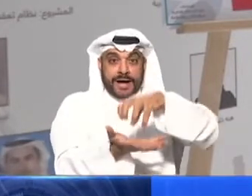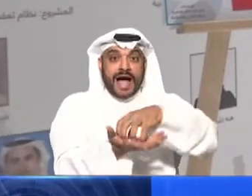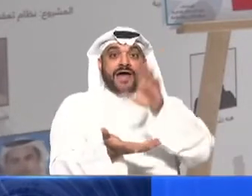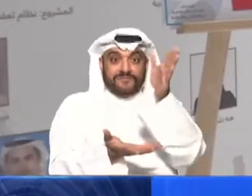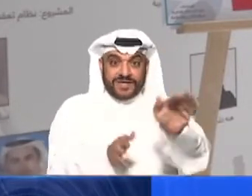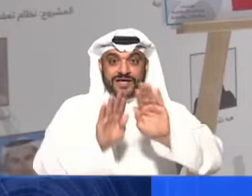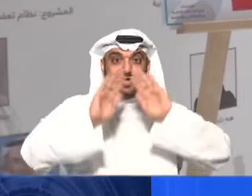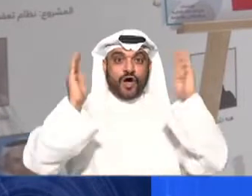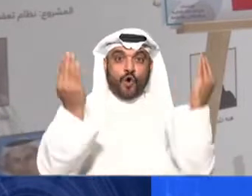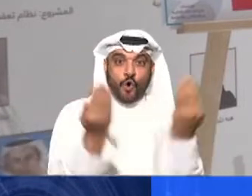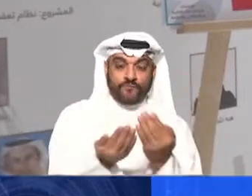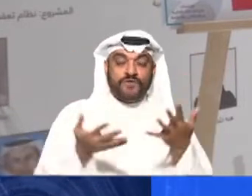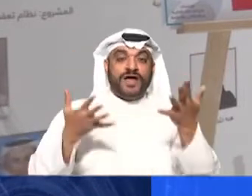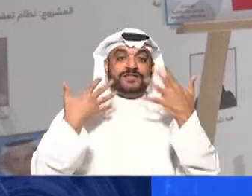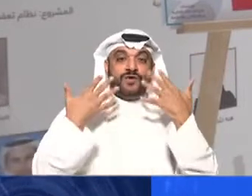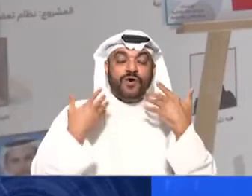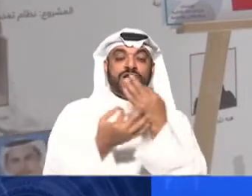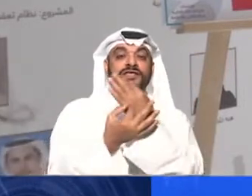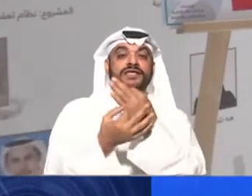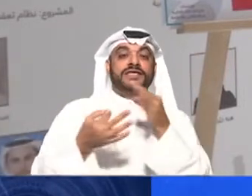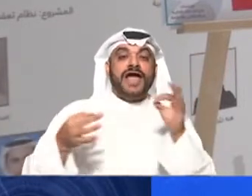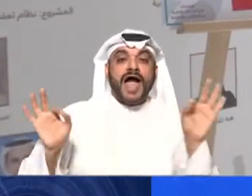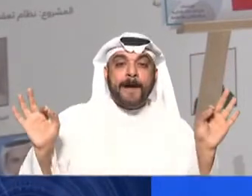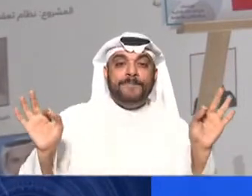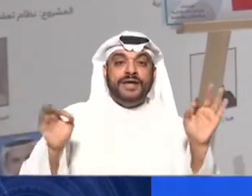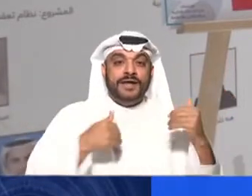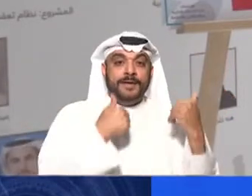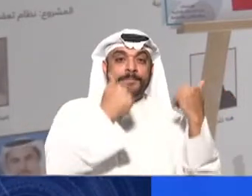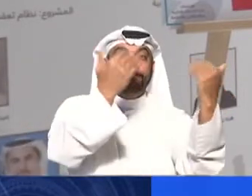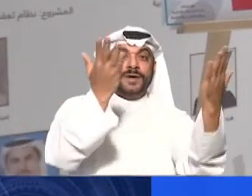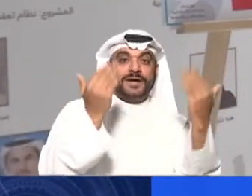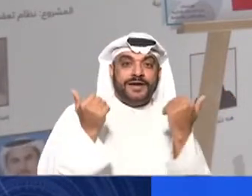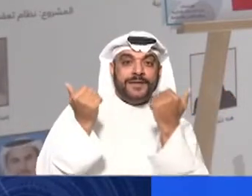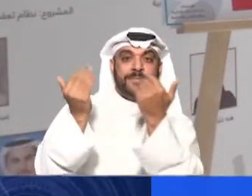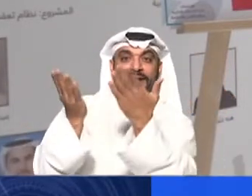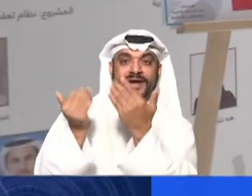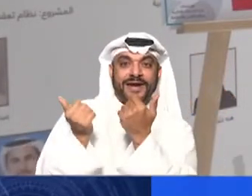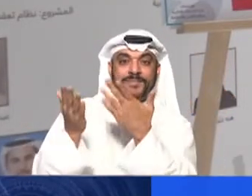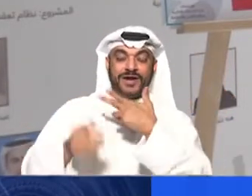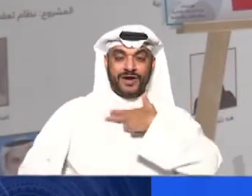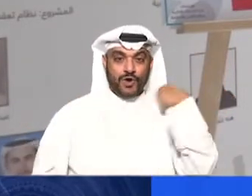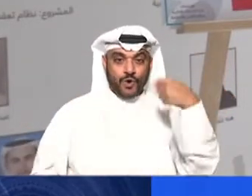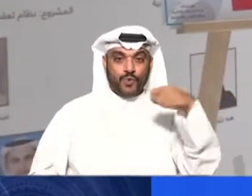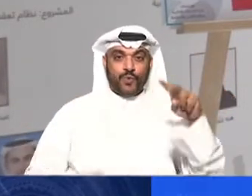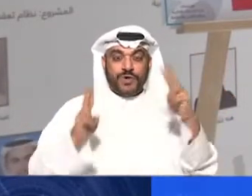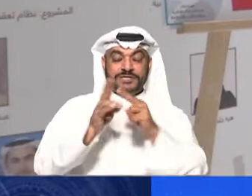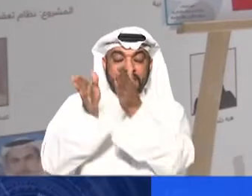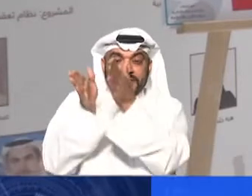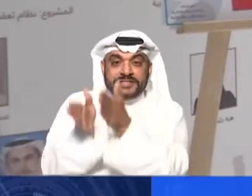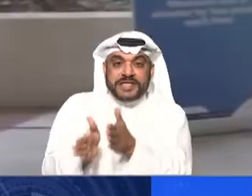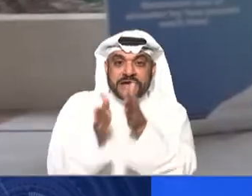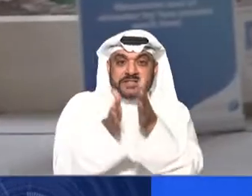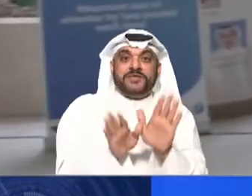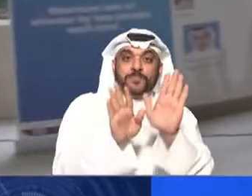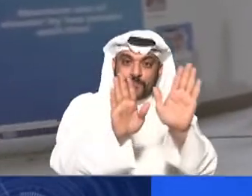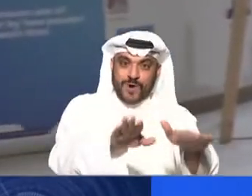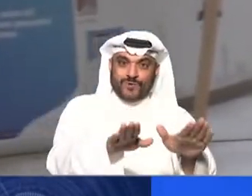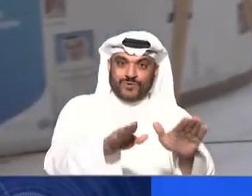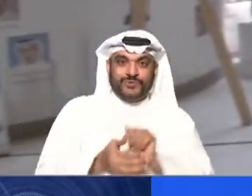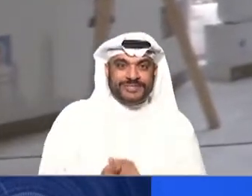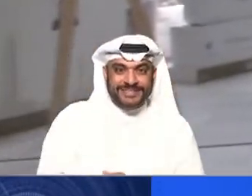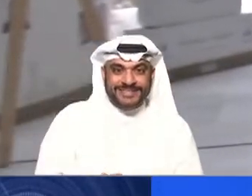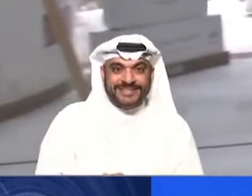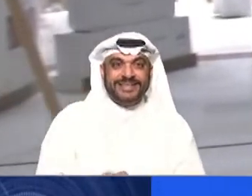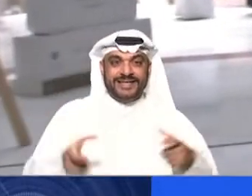الصحية. جميع مقرات الوزارة الخارجية أيضا عندهم من ضمن التعميم نفس الترتيبات هذه تكون موجودة. قامت